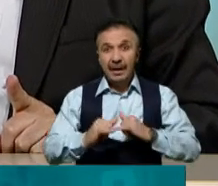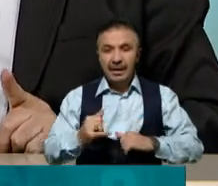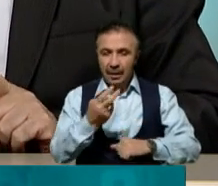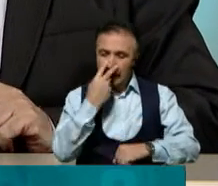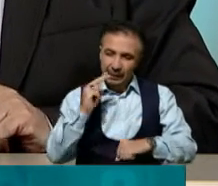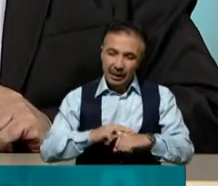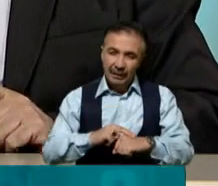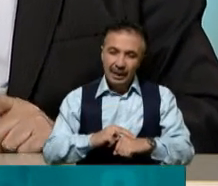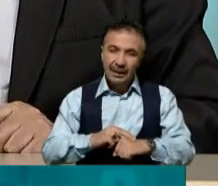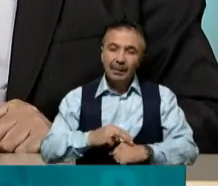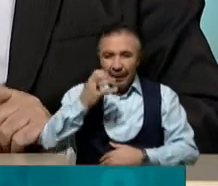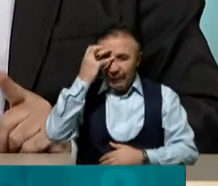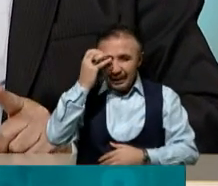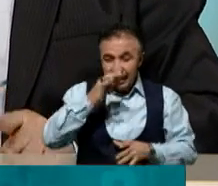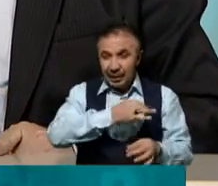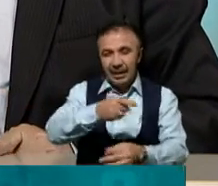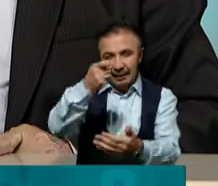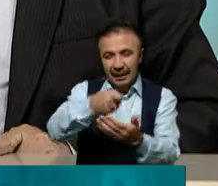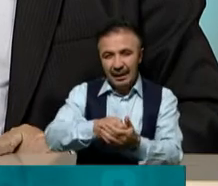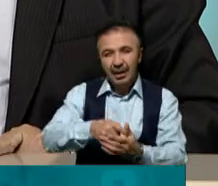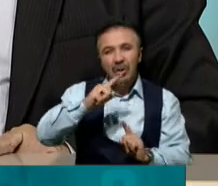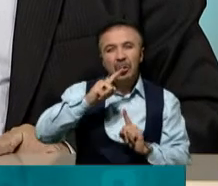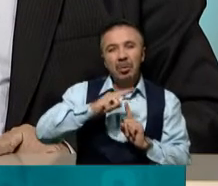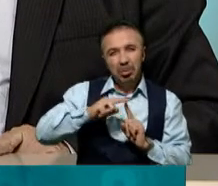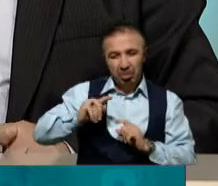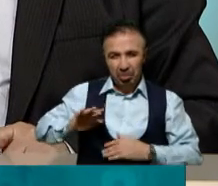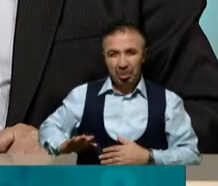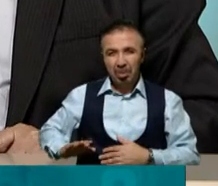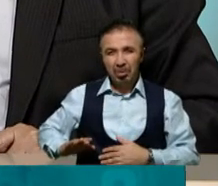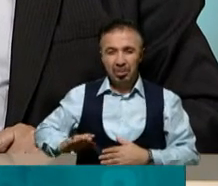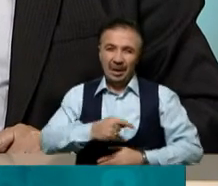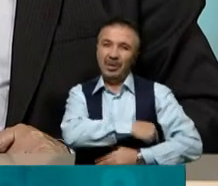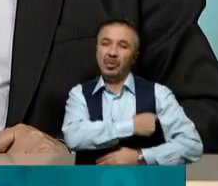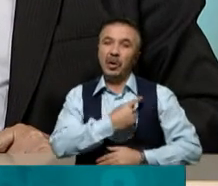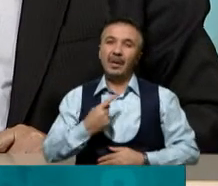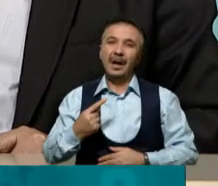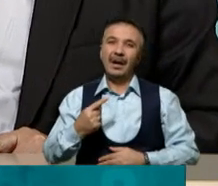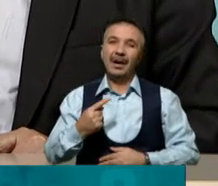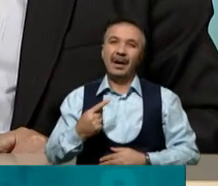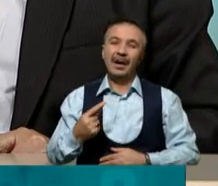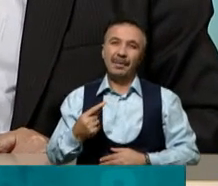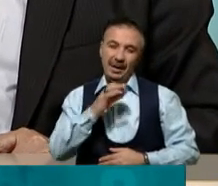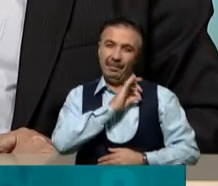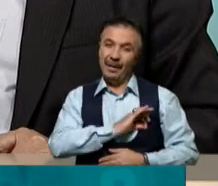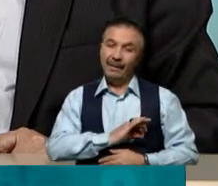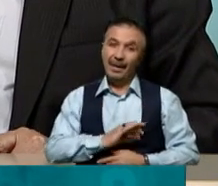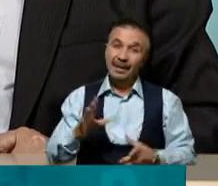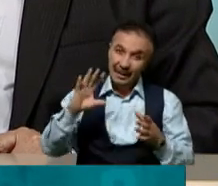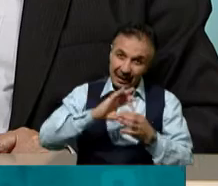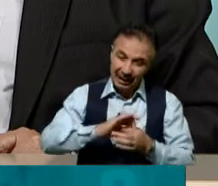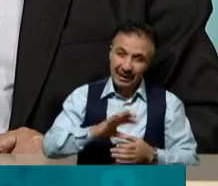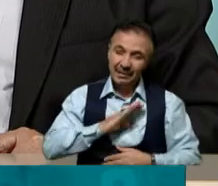arasında veya anneanne arasındaki ilişki normal birbirlerinin menfaat ilişkisi vardır.